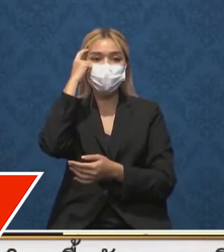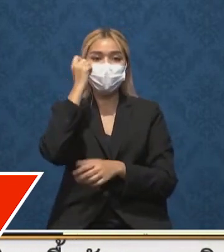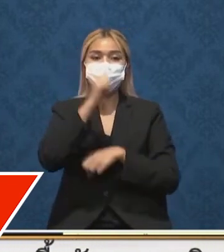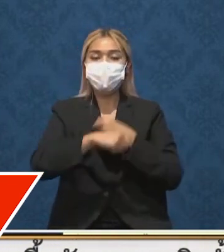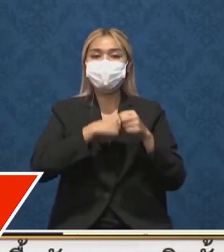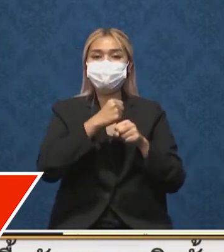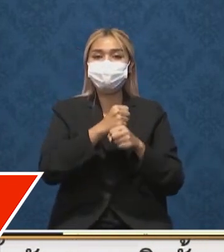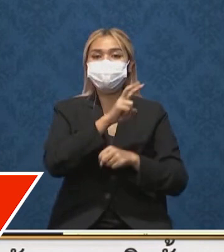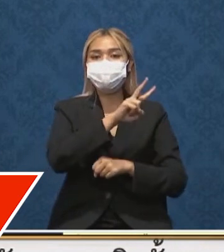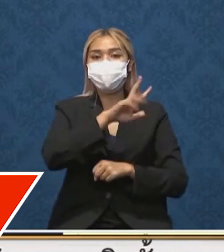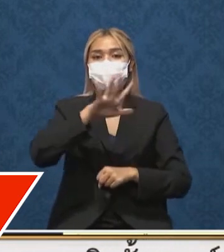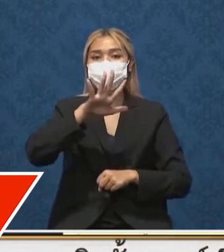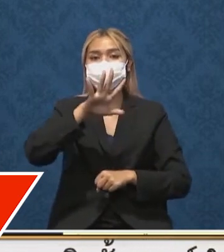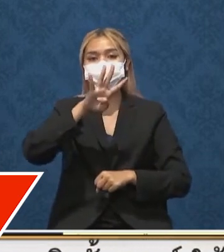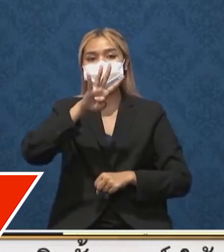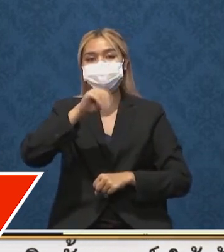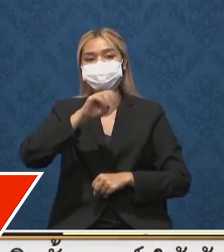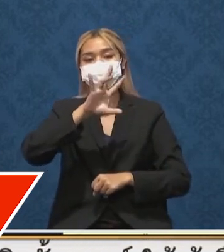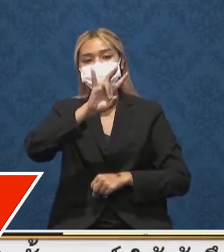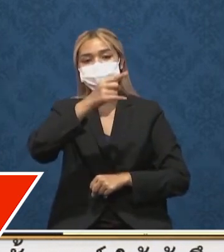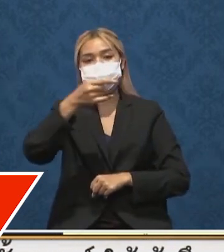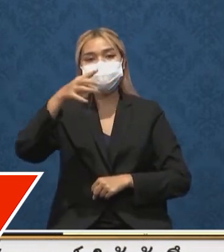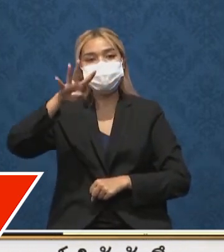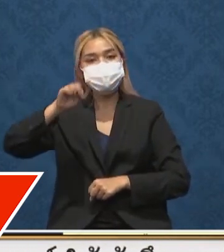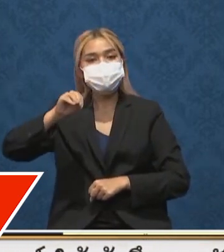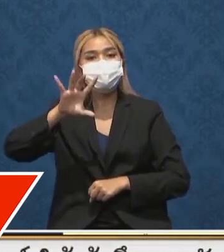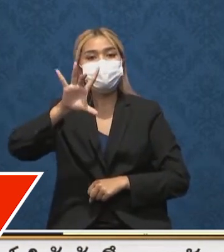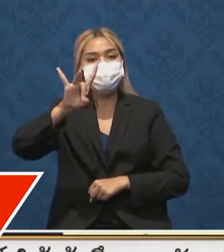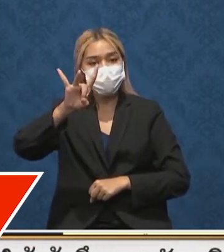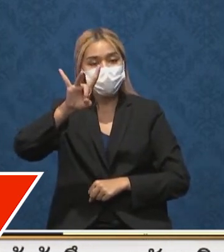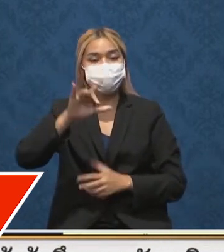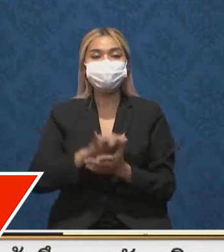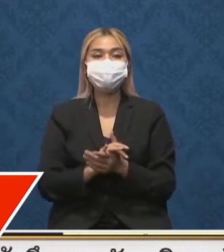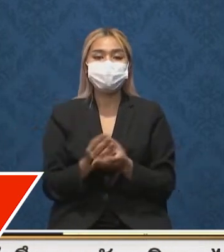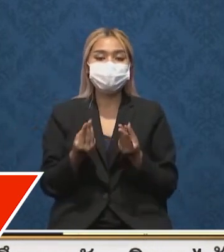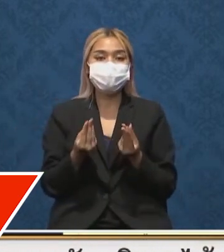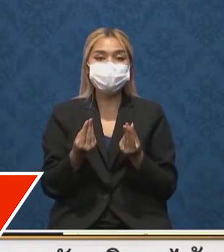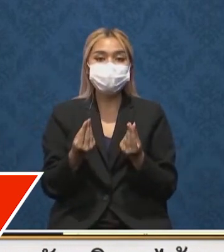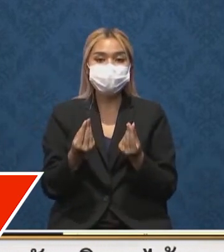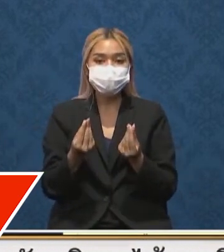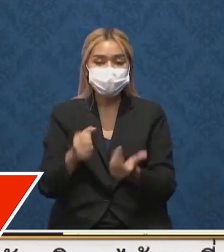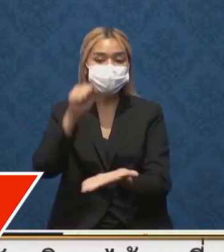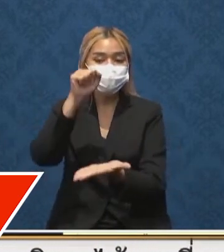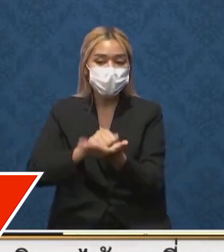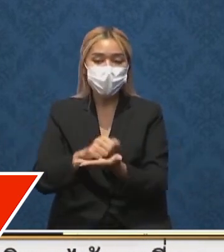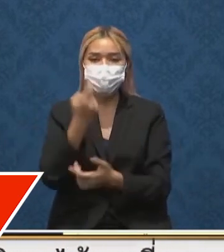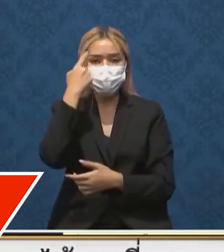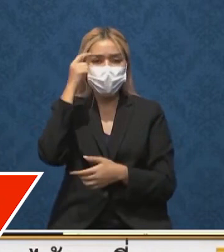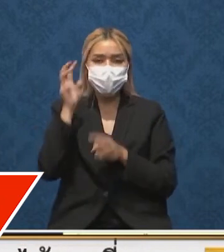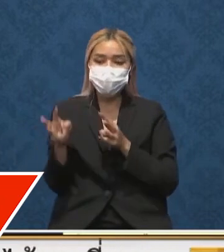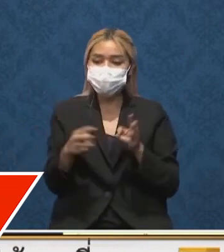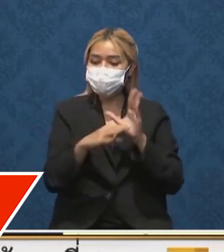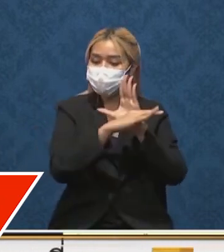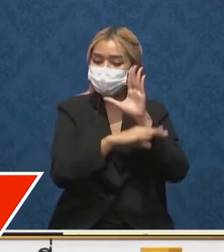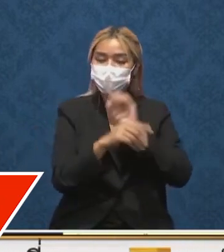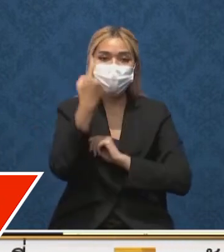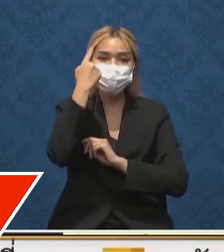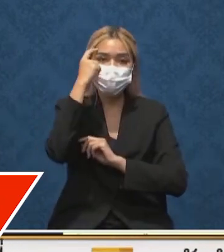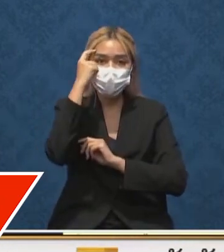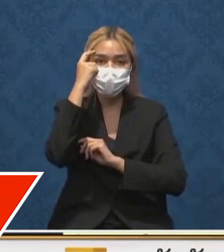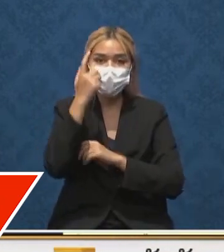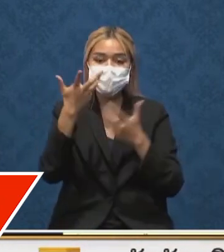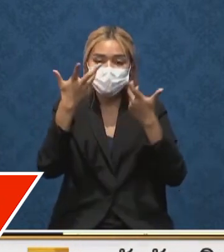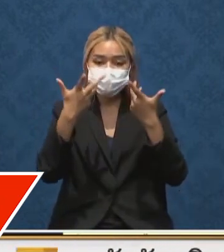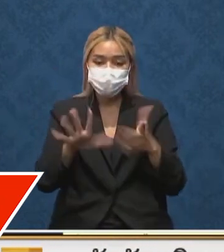98ที่มีการแจ้งว่าครอบครองที่เขาก็ไม่รู้และที่สำคัญที่สุดเขาอยู่โดยวิถี